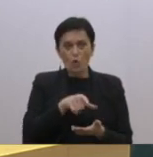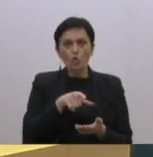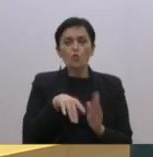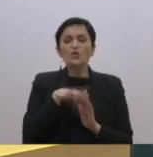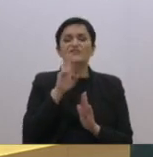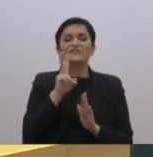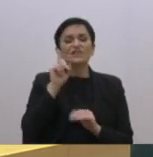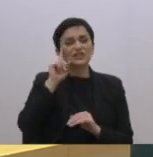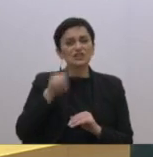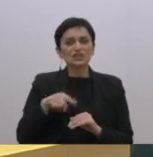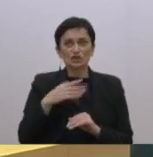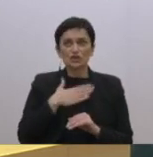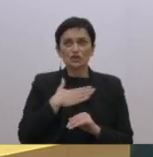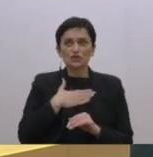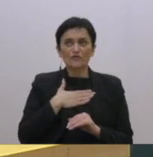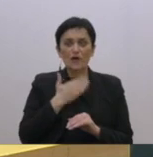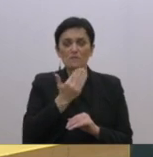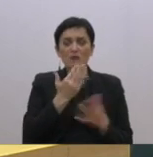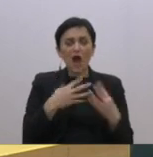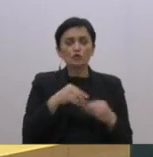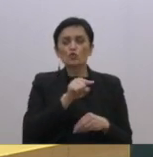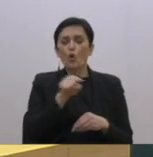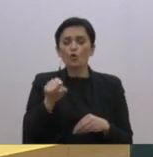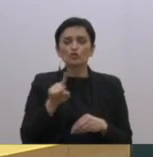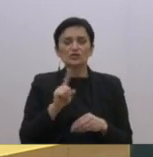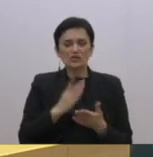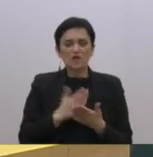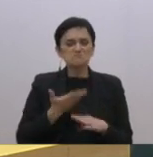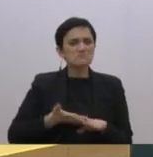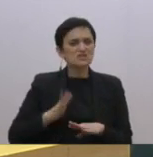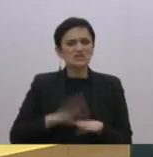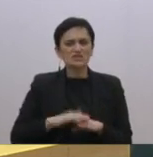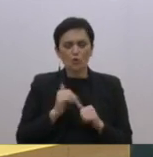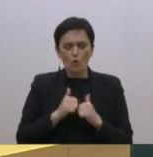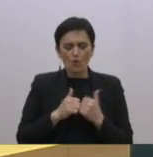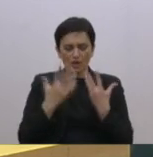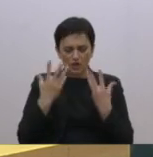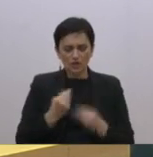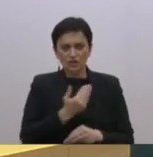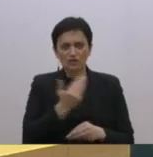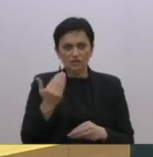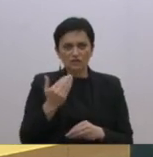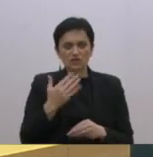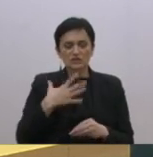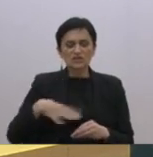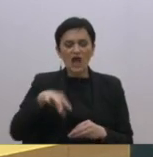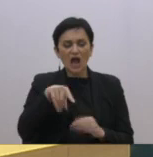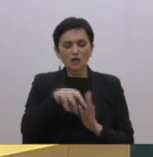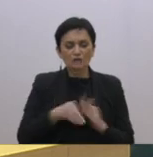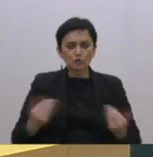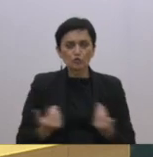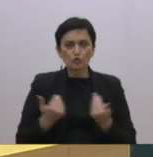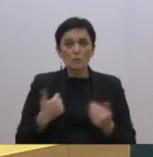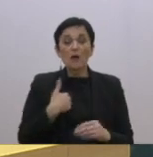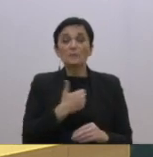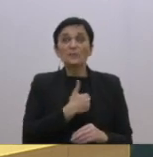იცის ჩვენი რა ხდება მათ ოჯახებში და როგორი ძიმეა ყოველდღიურად თავის გატანა საქართველოში. მე